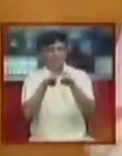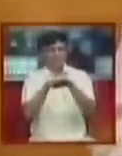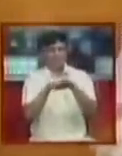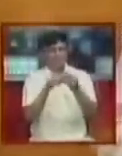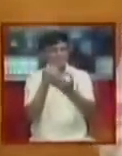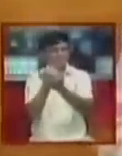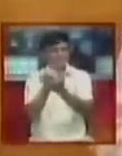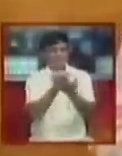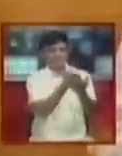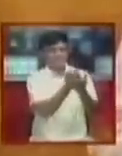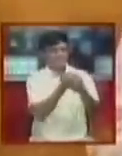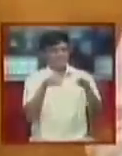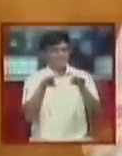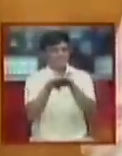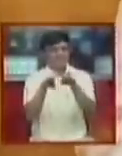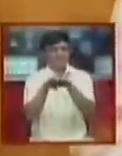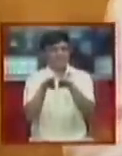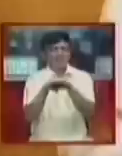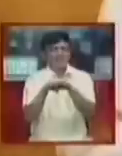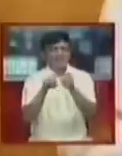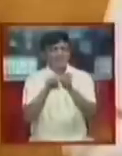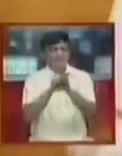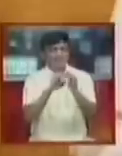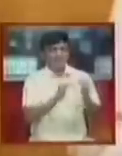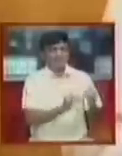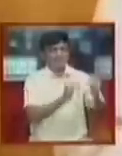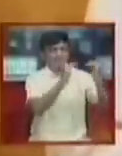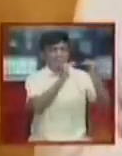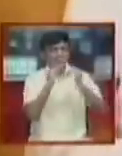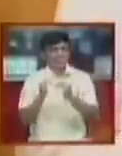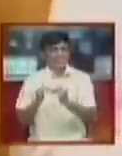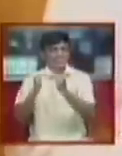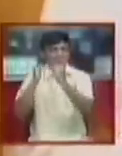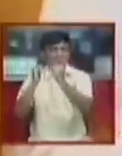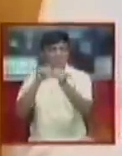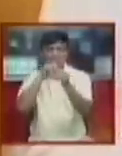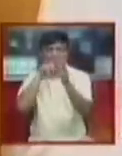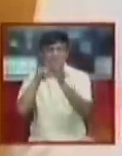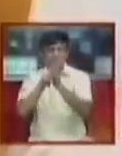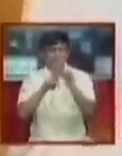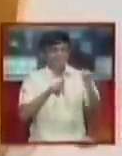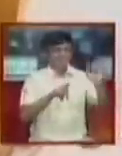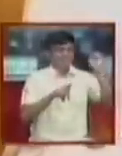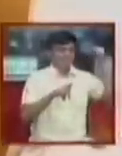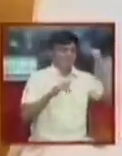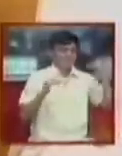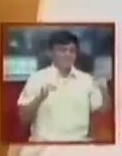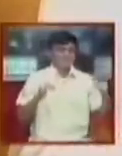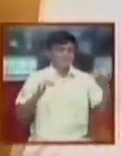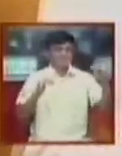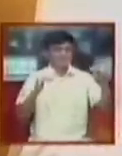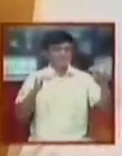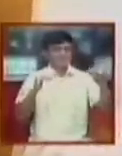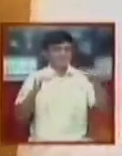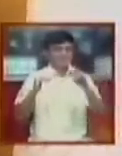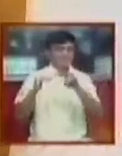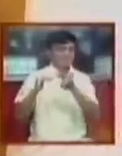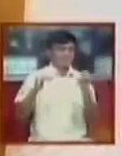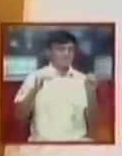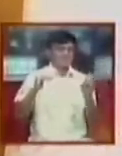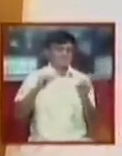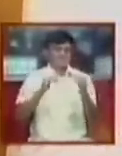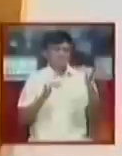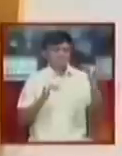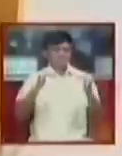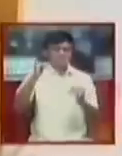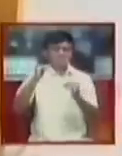level. Pero kapag sabay kayong na-promote ng kaklase mong piniling magpribado, nagkakaiwanan na. Mahahabol din po